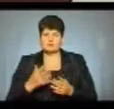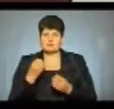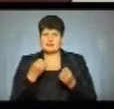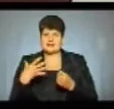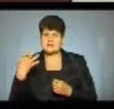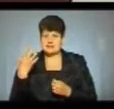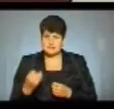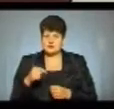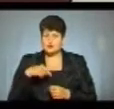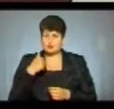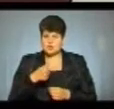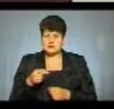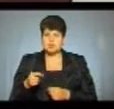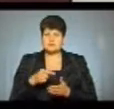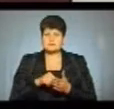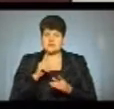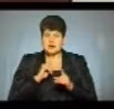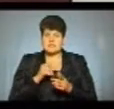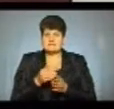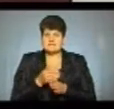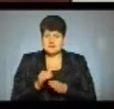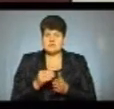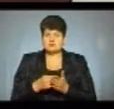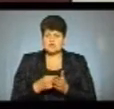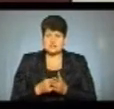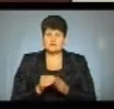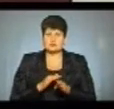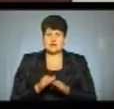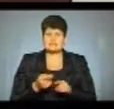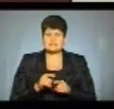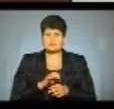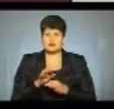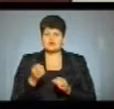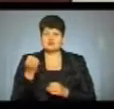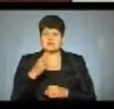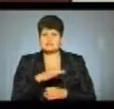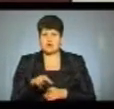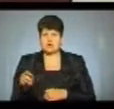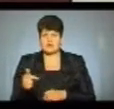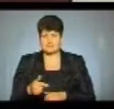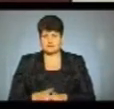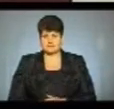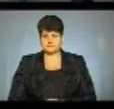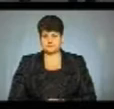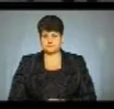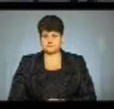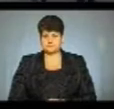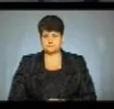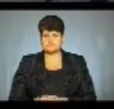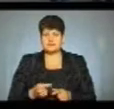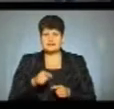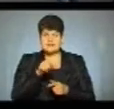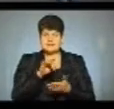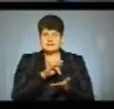днів. Цьогоріч Тернопільська міськрада виділила з бюджету на реалізацію цих проєктів 14 мільйонів гривень. Це